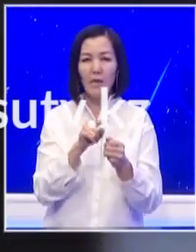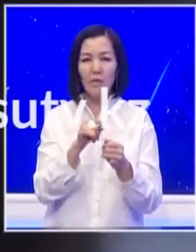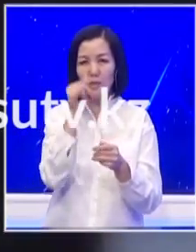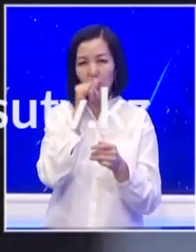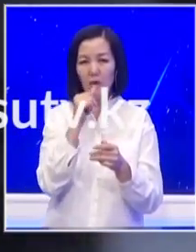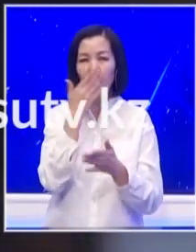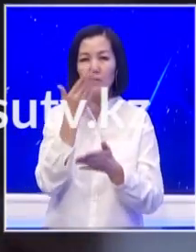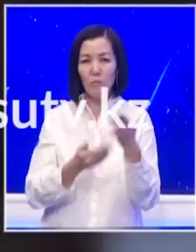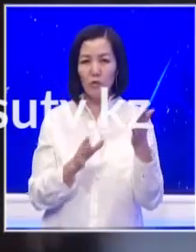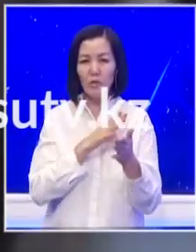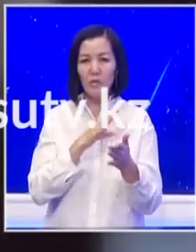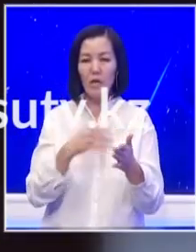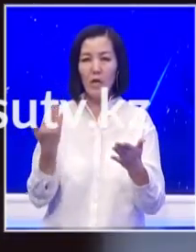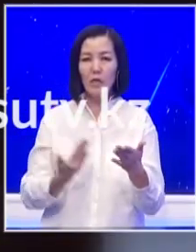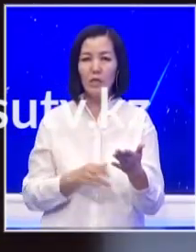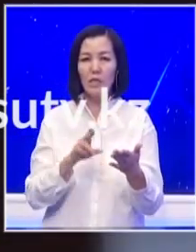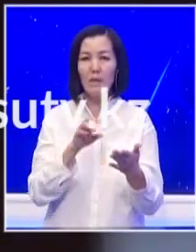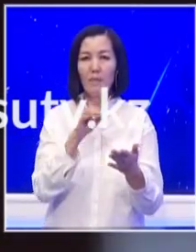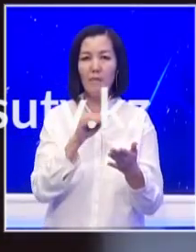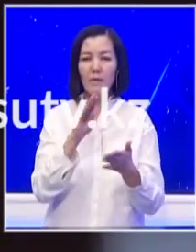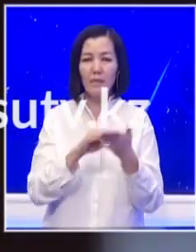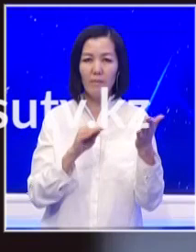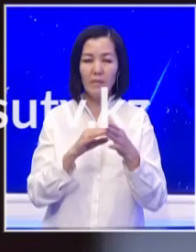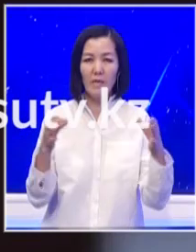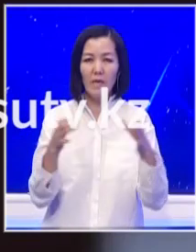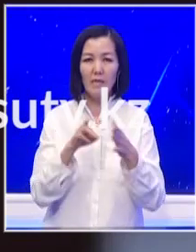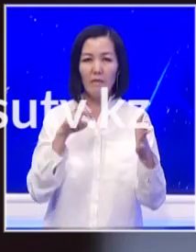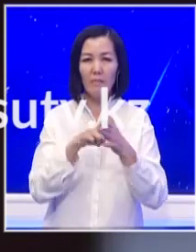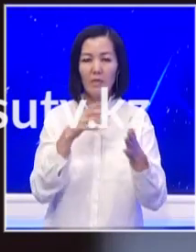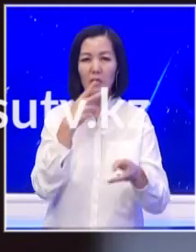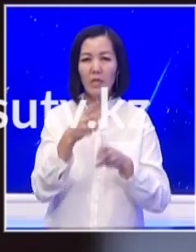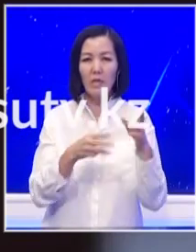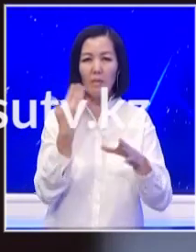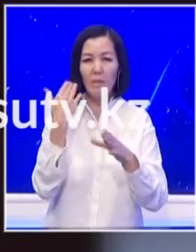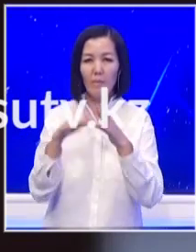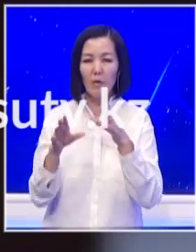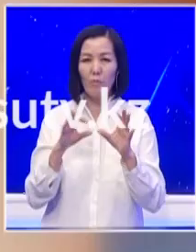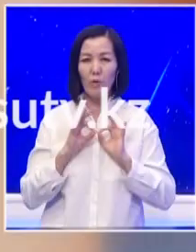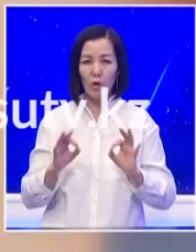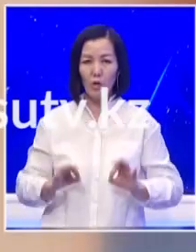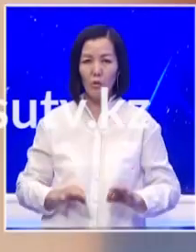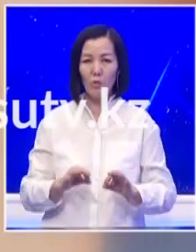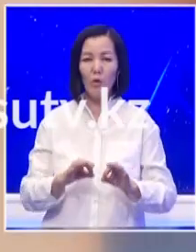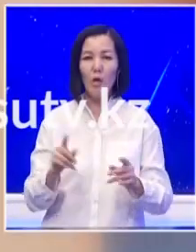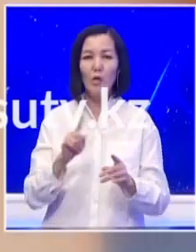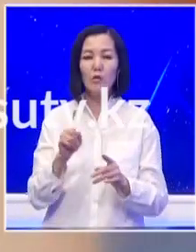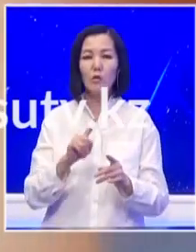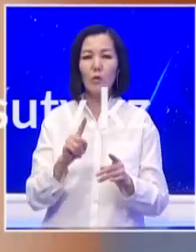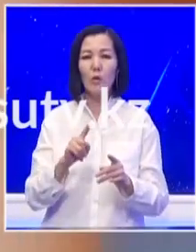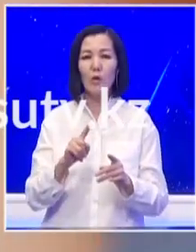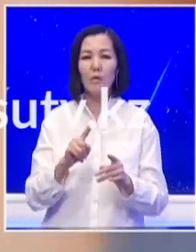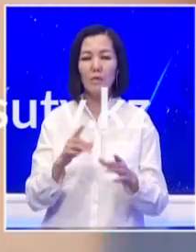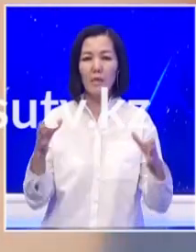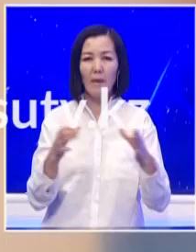практически невозможно. Жители Павлодара написали коллективное письмо с жалобой на монополиста в прокуратуру. Как объяснили